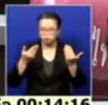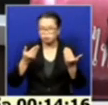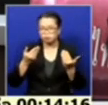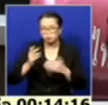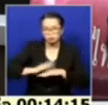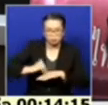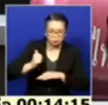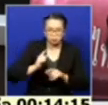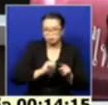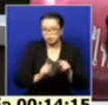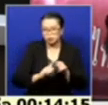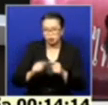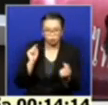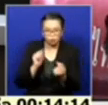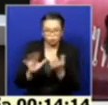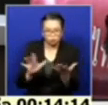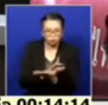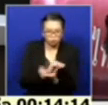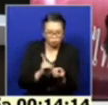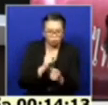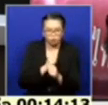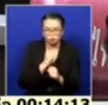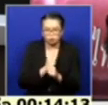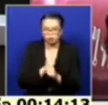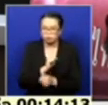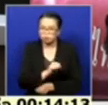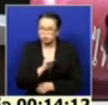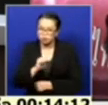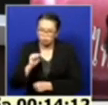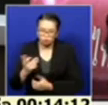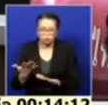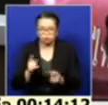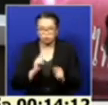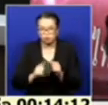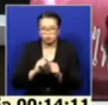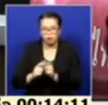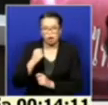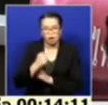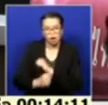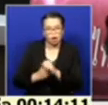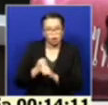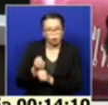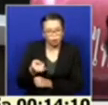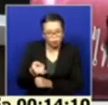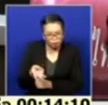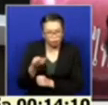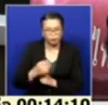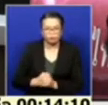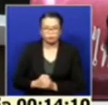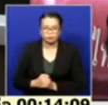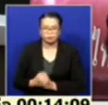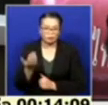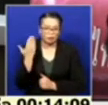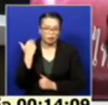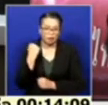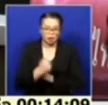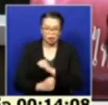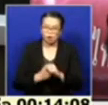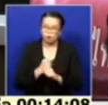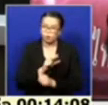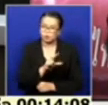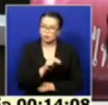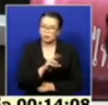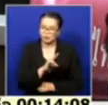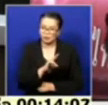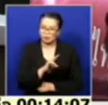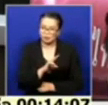ยผมก็เลยต้องมาบอกว่าครอบครัวหนึ่งที่ส่งลูกเรียนลูกอาจจะเป็นนักกิ